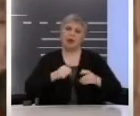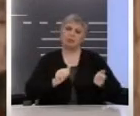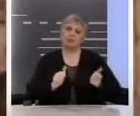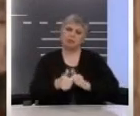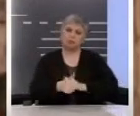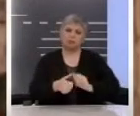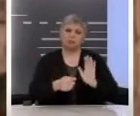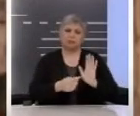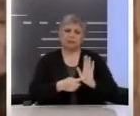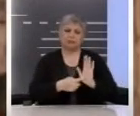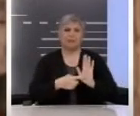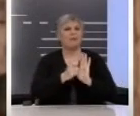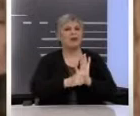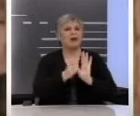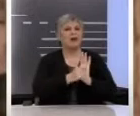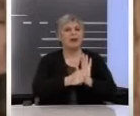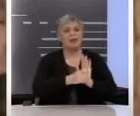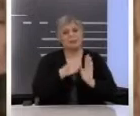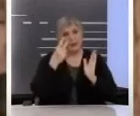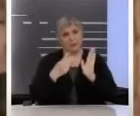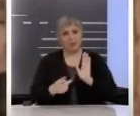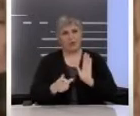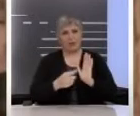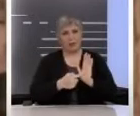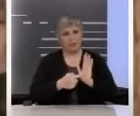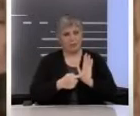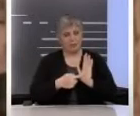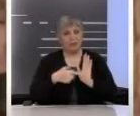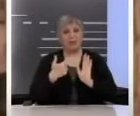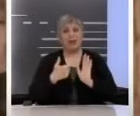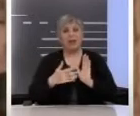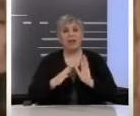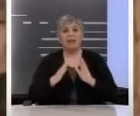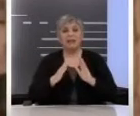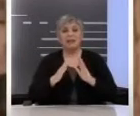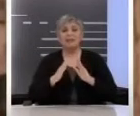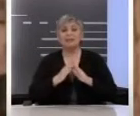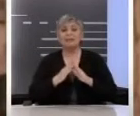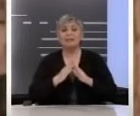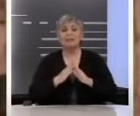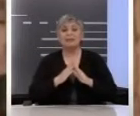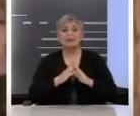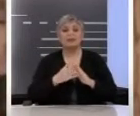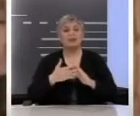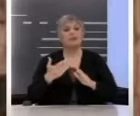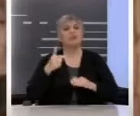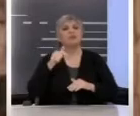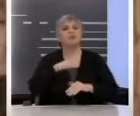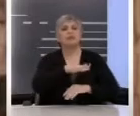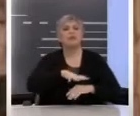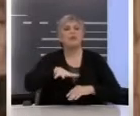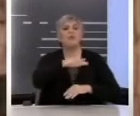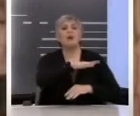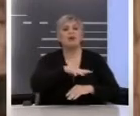οποία προβλέπει για κάθε κατοικία των κατοίκων που επλήγησαν στις περιοχές